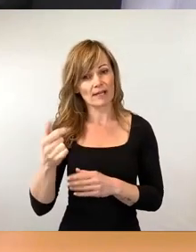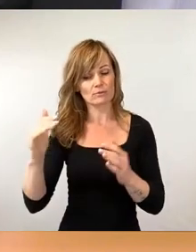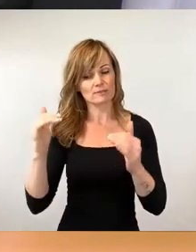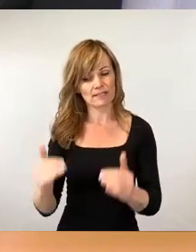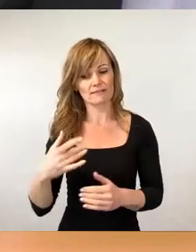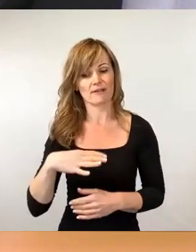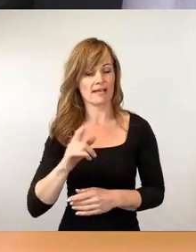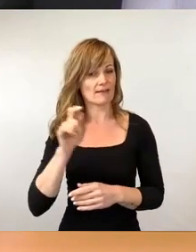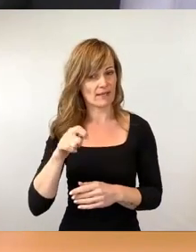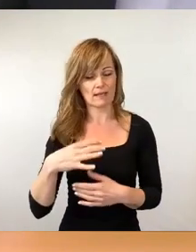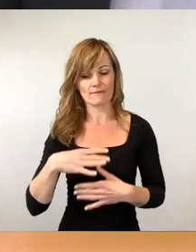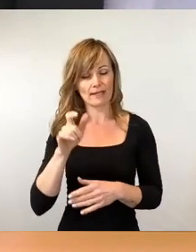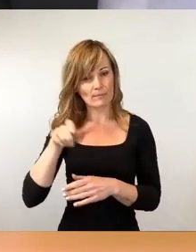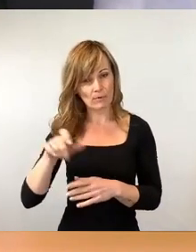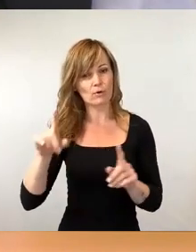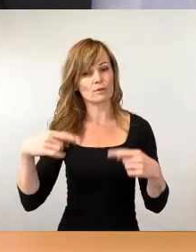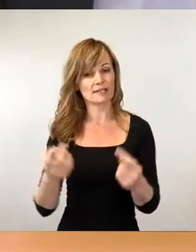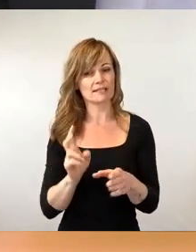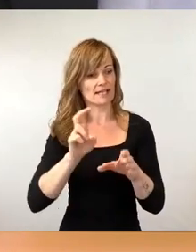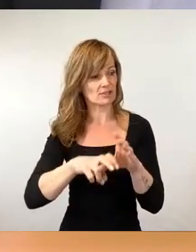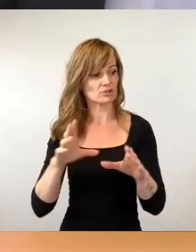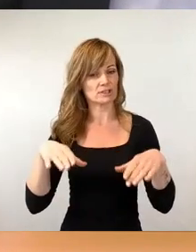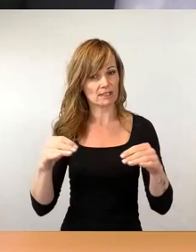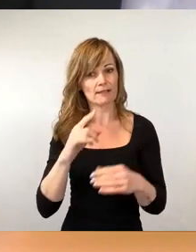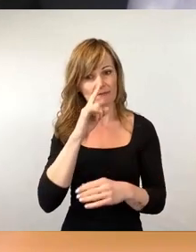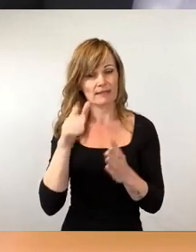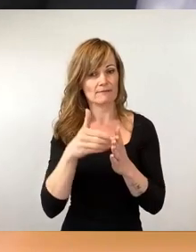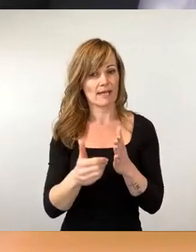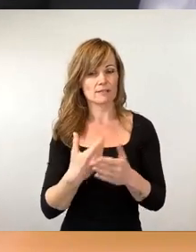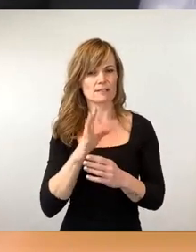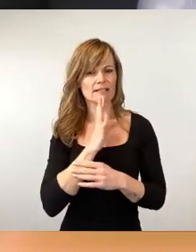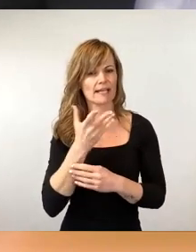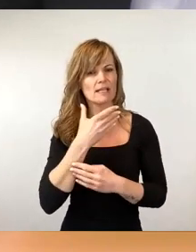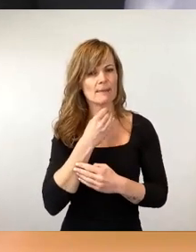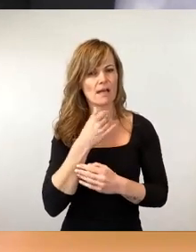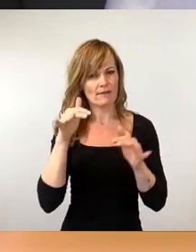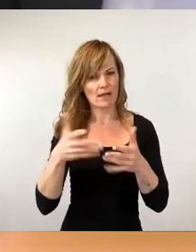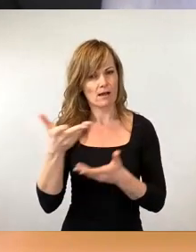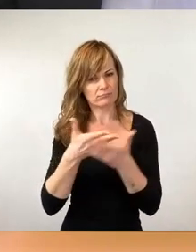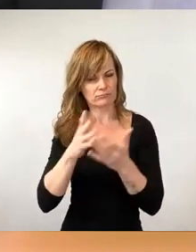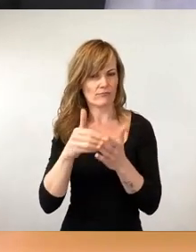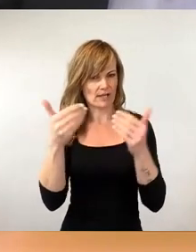dann steigen wir ein, wenn es noch weiteren Redebedarf gibt. Bitte schön erstmal Frau Frohwieser.